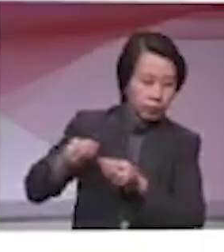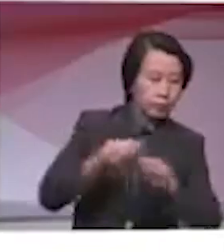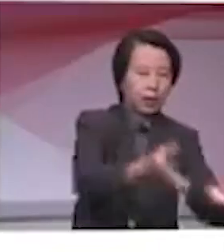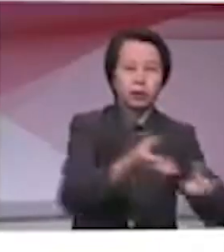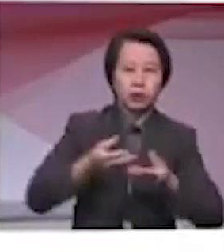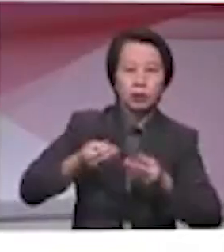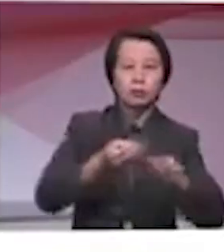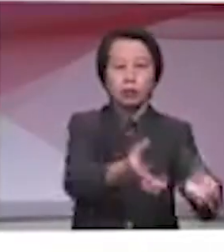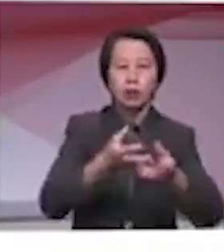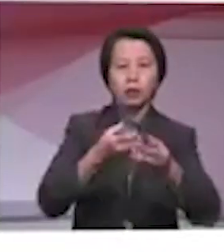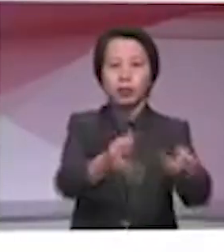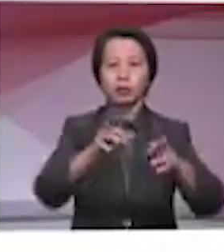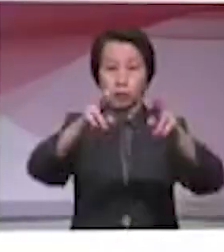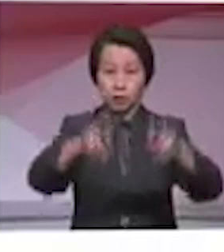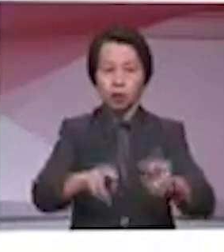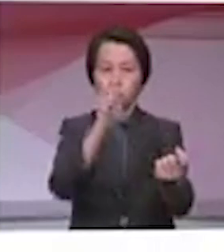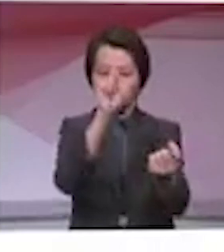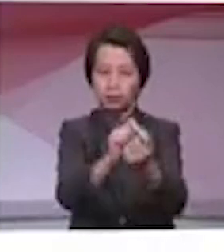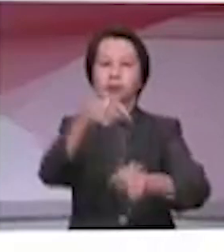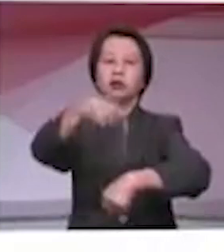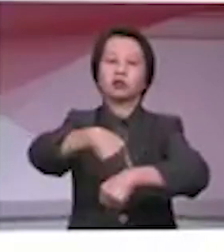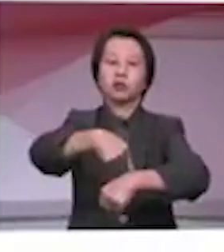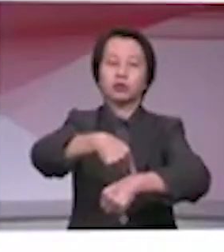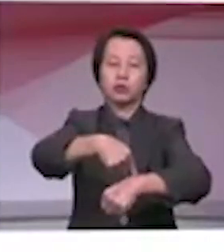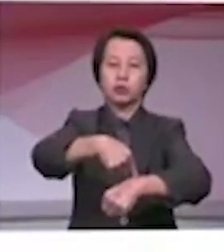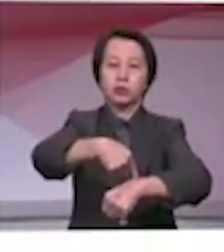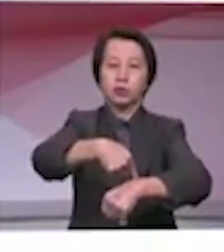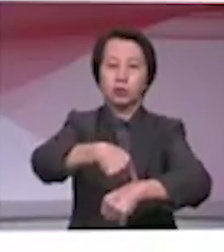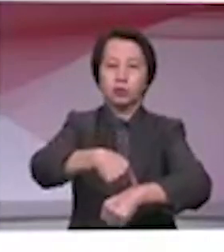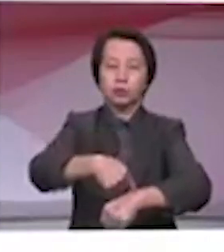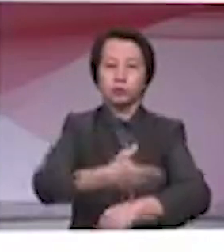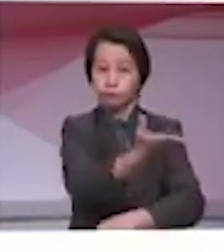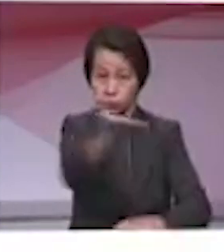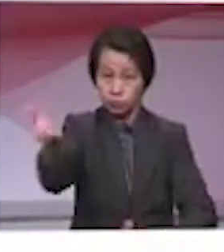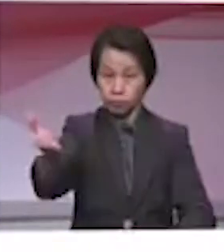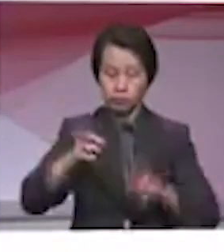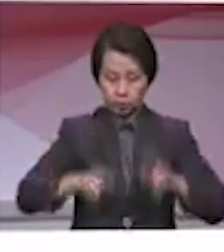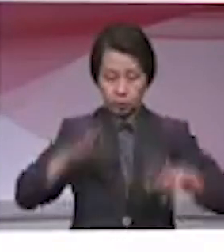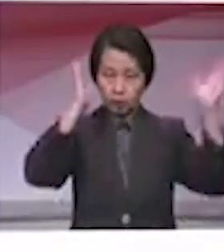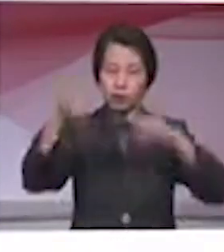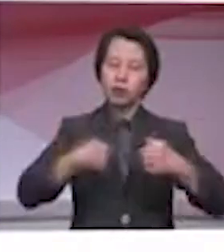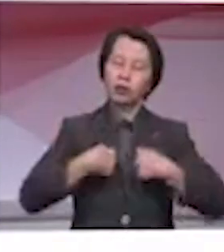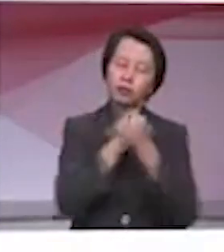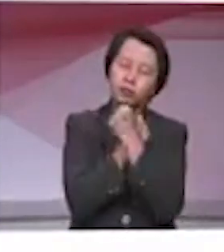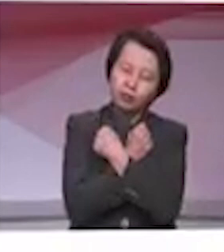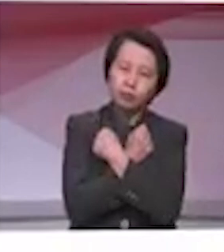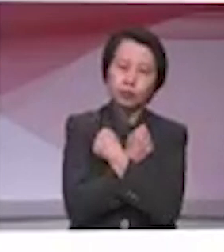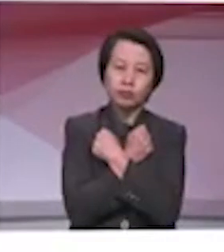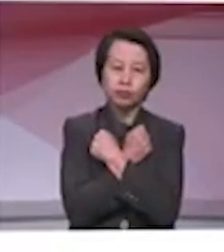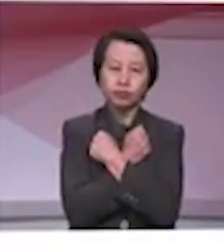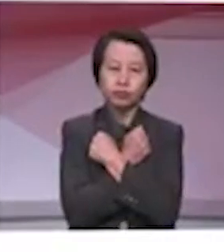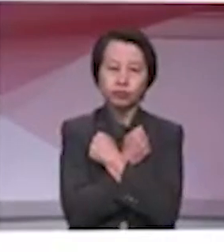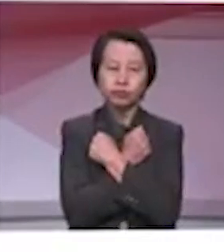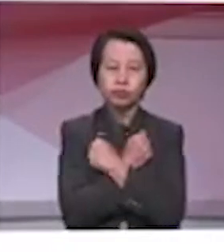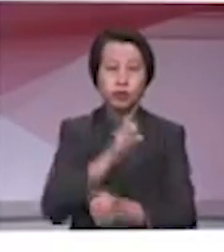disalurkan kepada rakyat tepat pada masanya. Saudara dan saudari rakyat Malaysia yang saya sayangi,